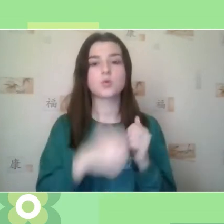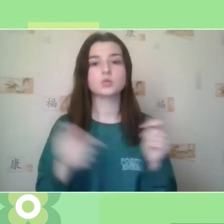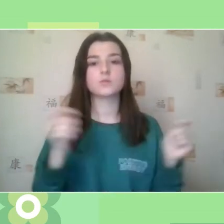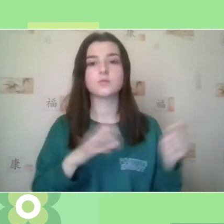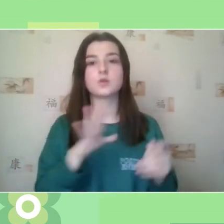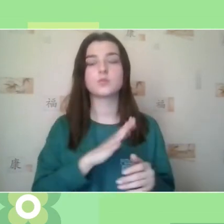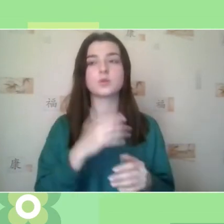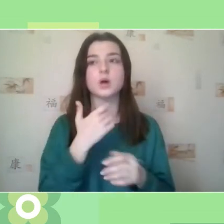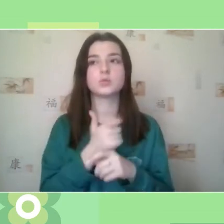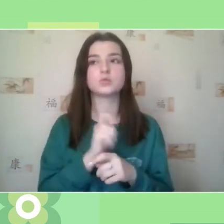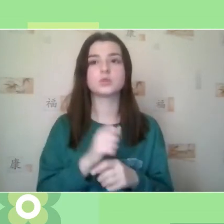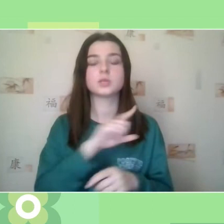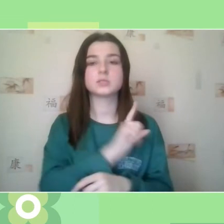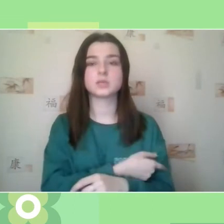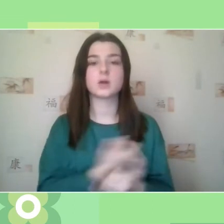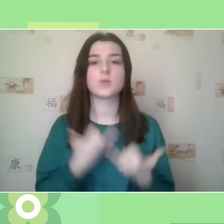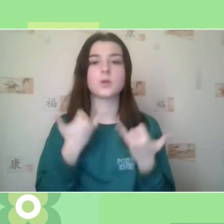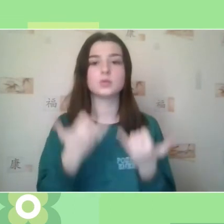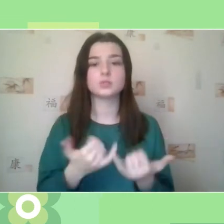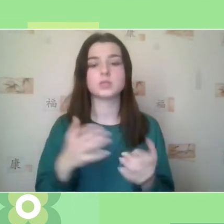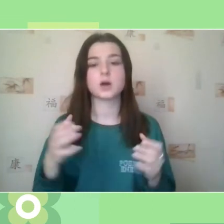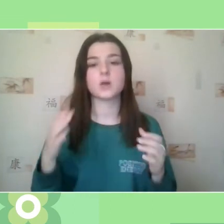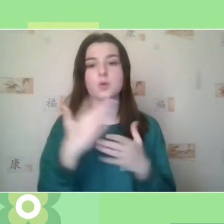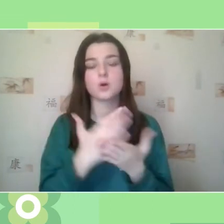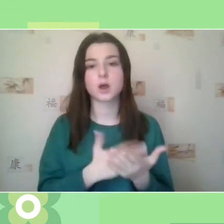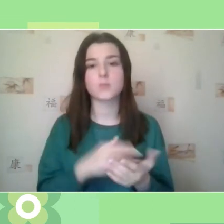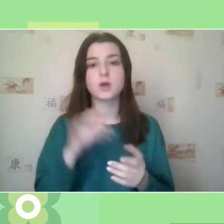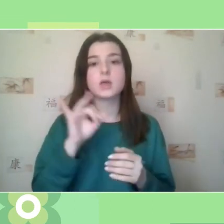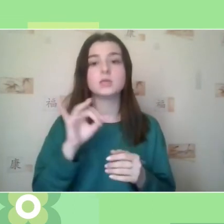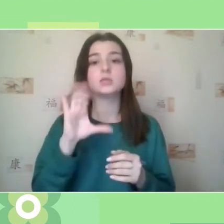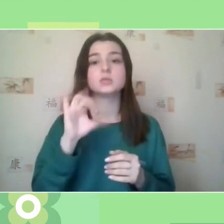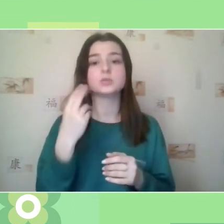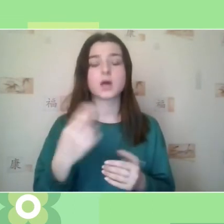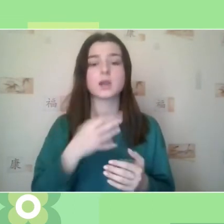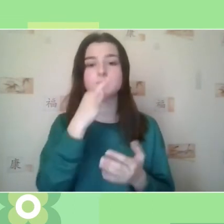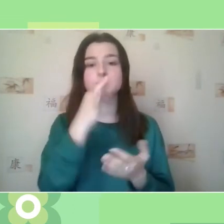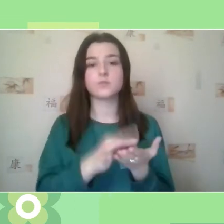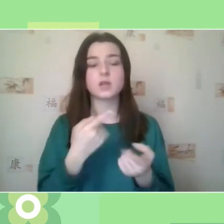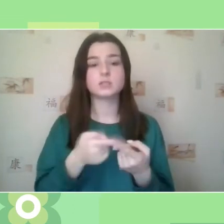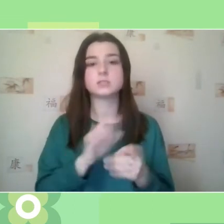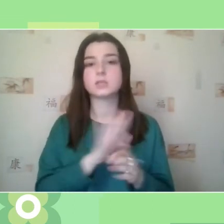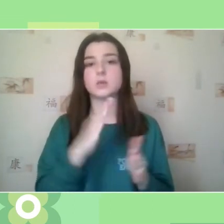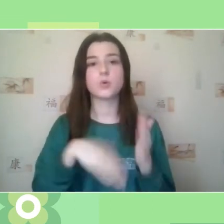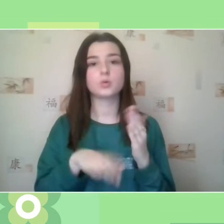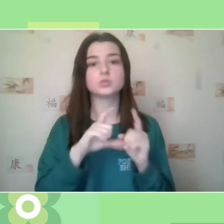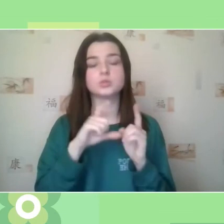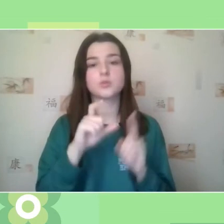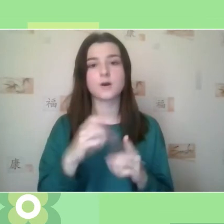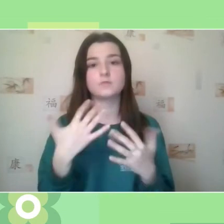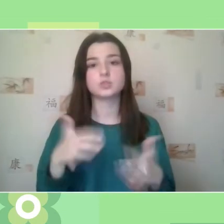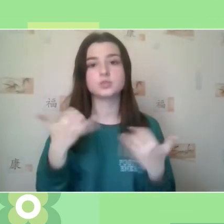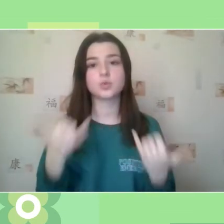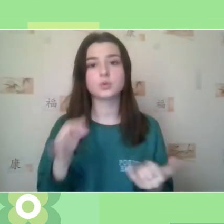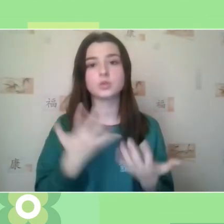благодійна програма, підтримка і пожертви. Ну і соціальна відповідальність – це не пусті слова вже сьогодні, слава Богу. І якщо